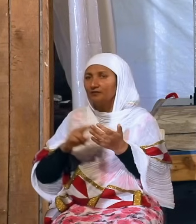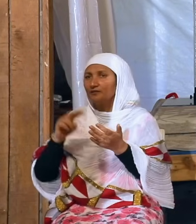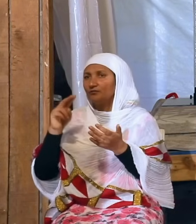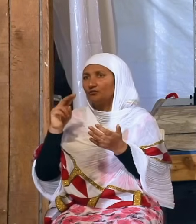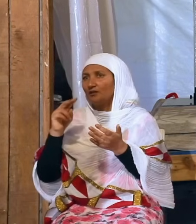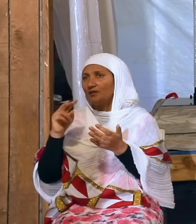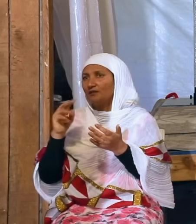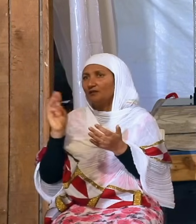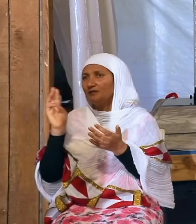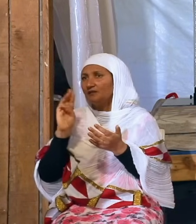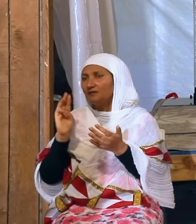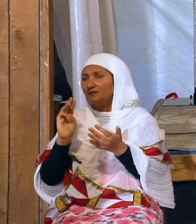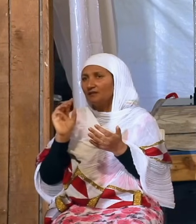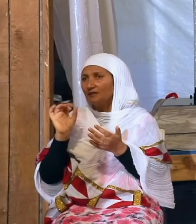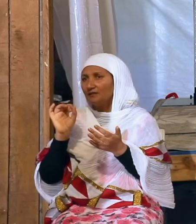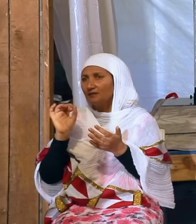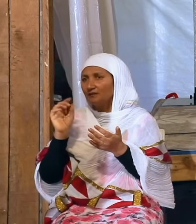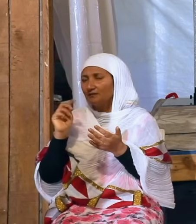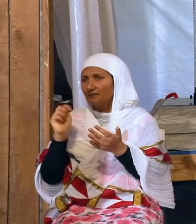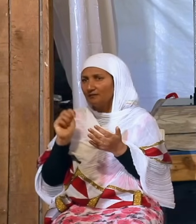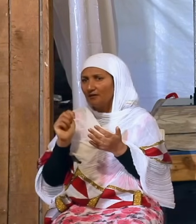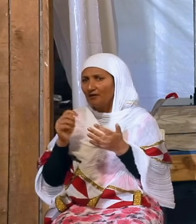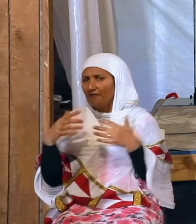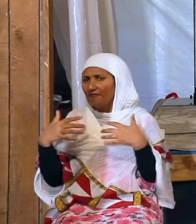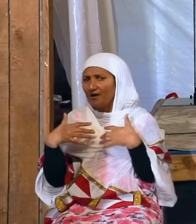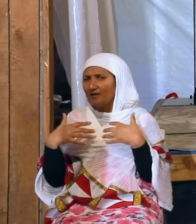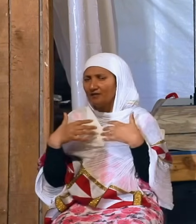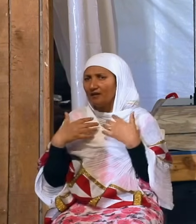ነው በጣም ፍርሃት አለ አይደል